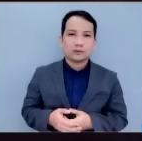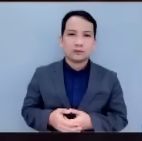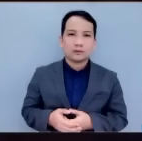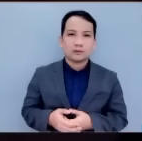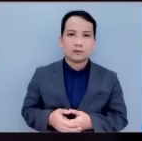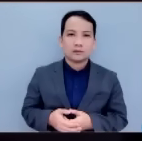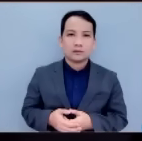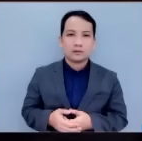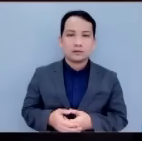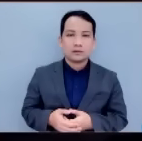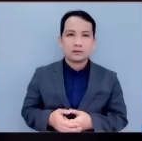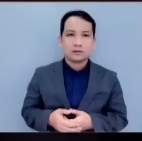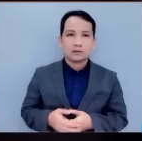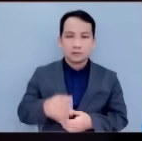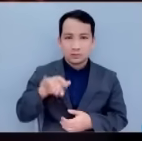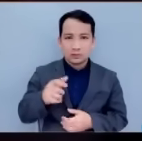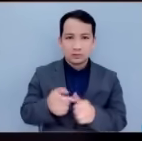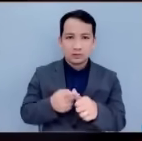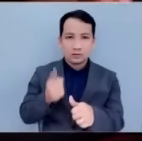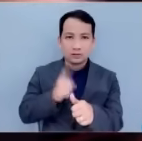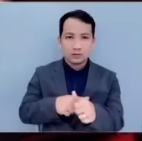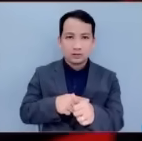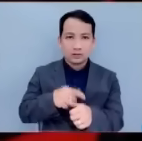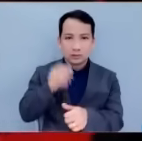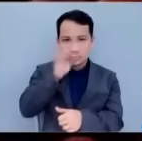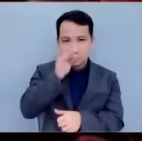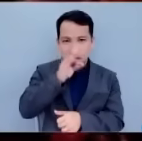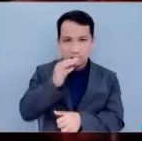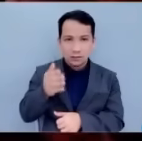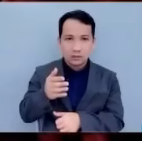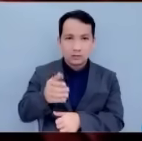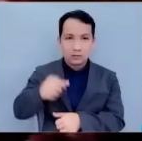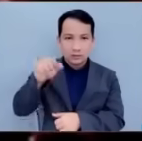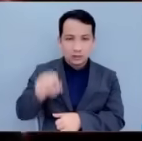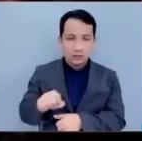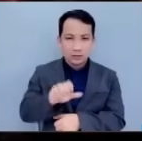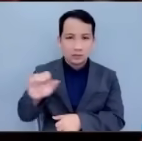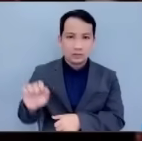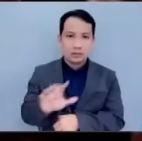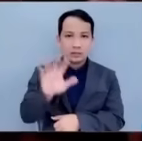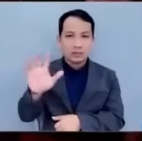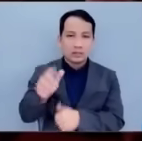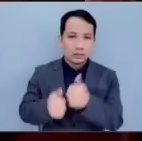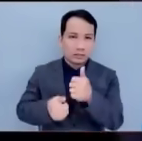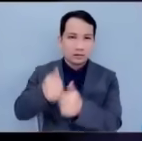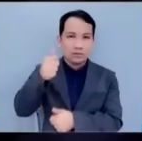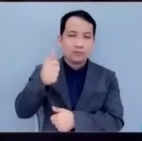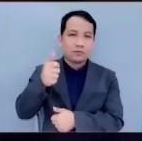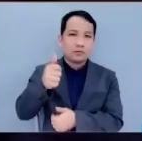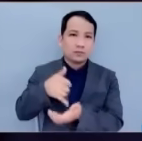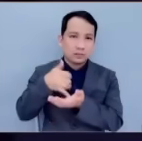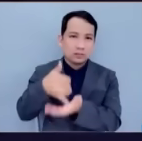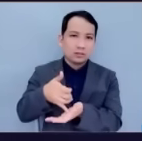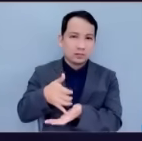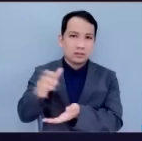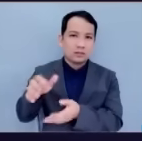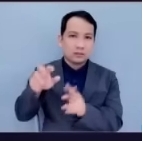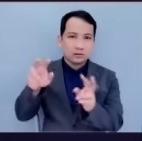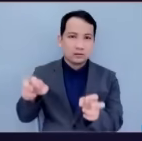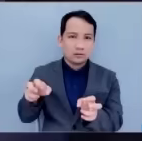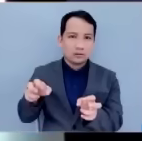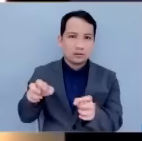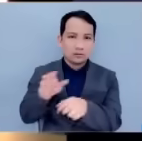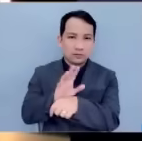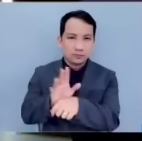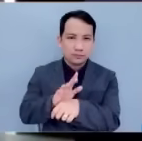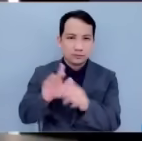Si Jacqueline ang kauna-unahang Pinoy at Southeast Asian na nakakuha ng naturang pagkilala sa nasabing film fest.